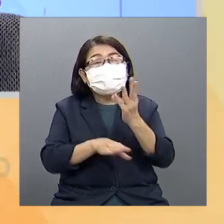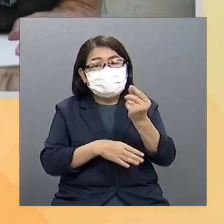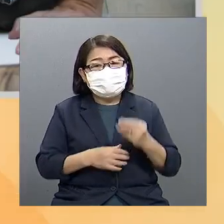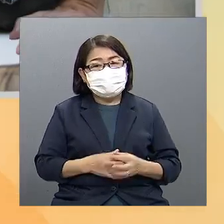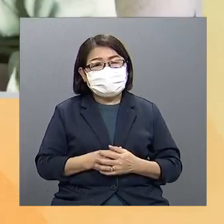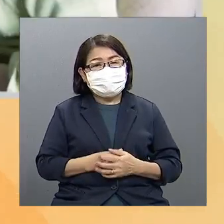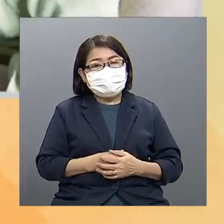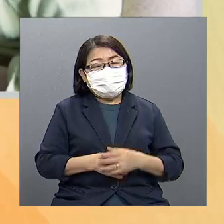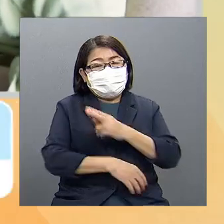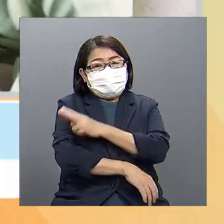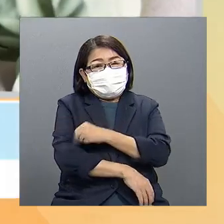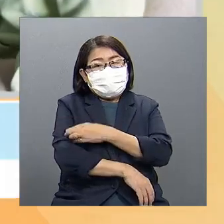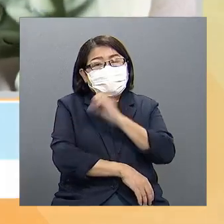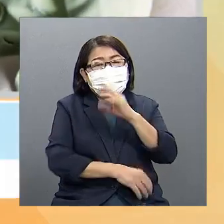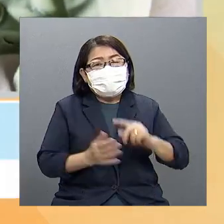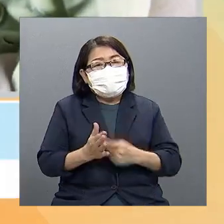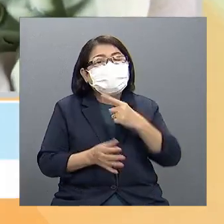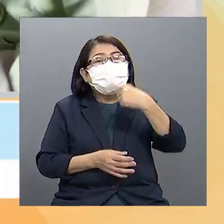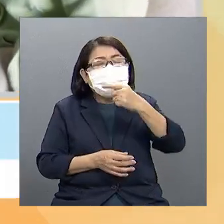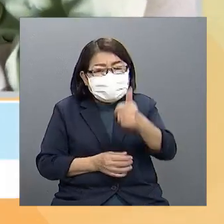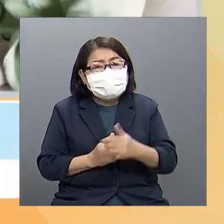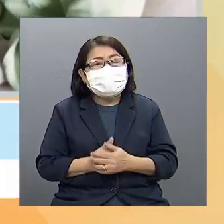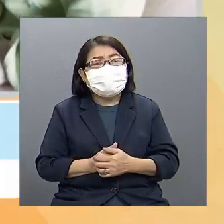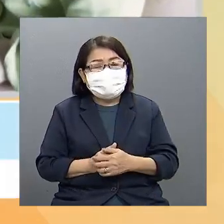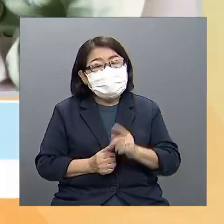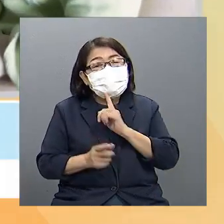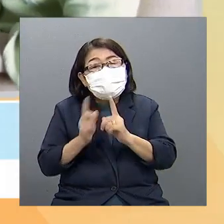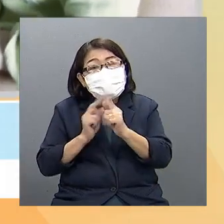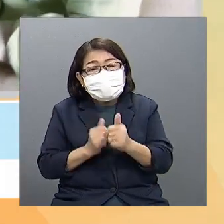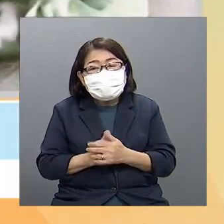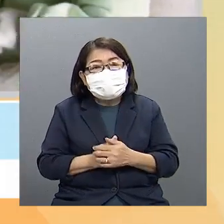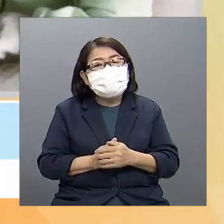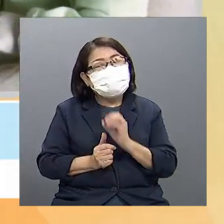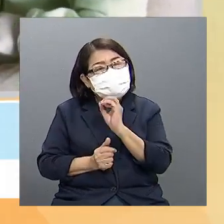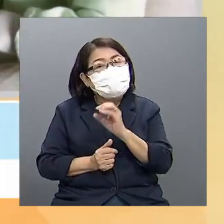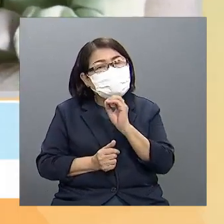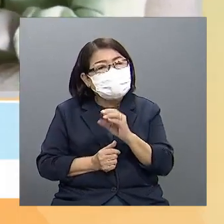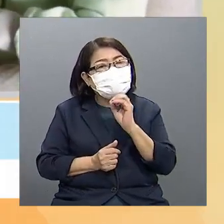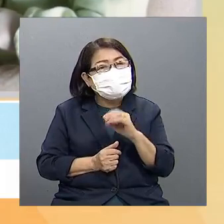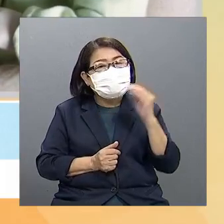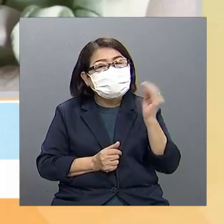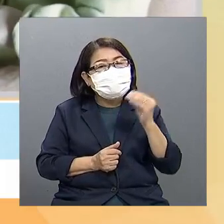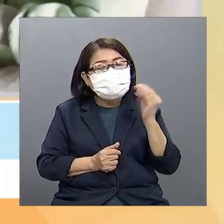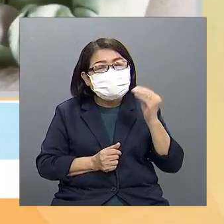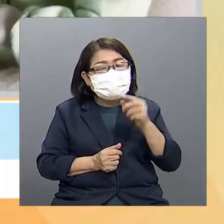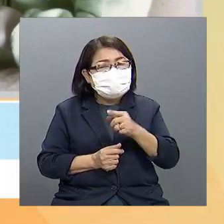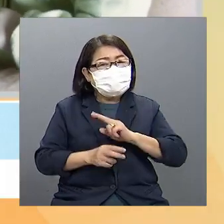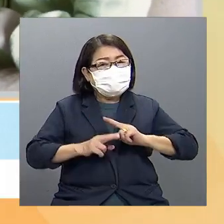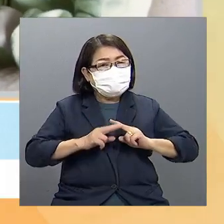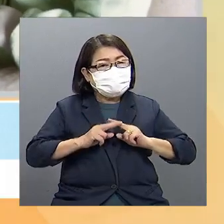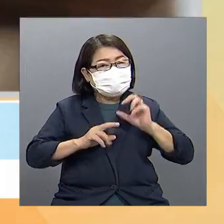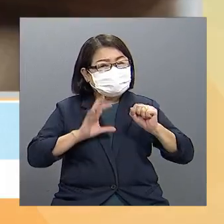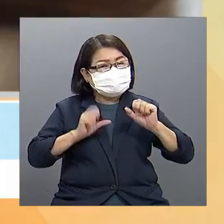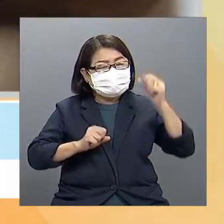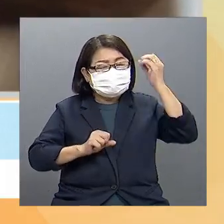ตั้งแต่เขาเริ่มมีภาษาค่ะแต่ความเข้าใจเขาจะเข้าใจไปตามความสามารถทางภาษา ค่ะ เช่นเด็ก 2-3